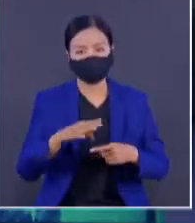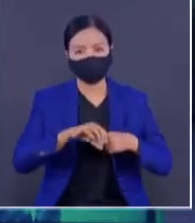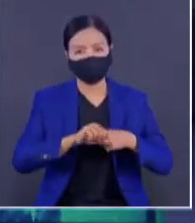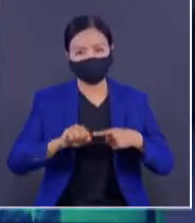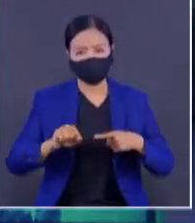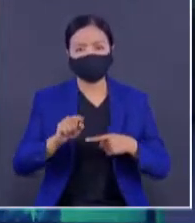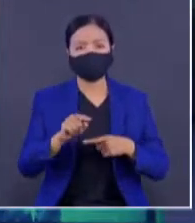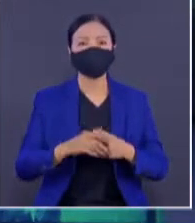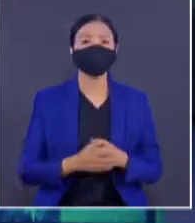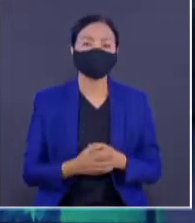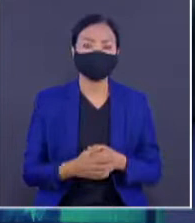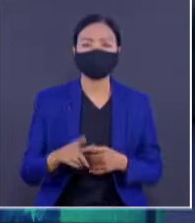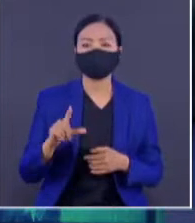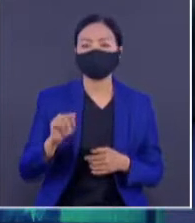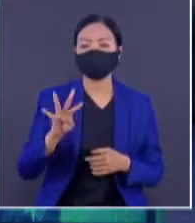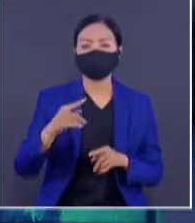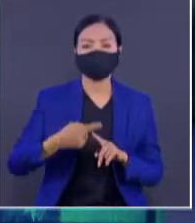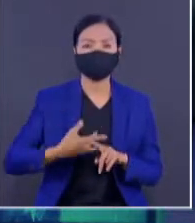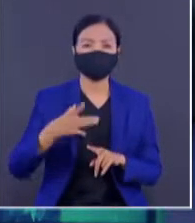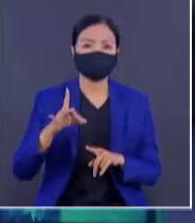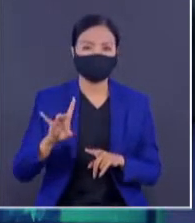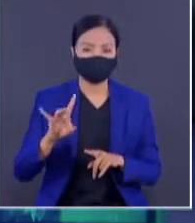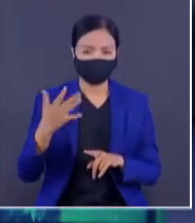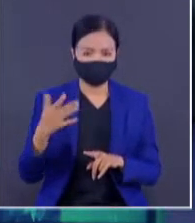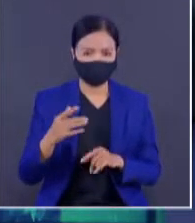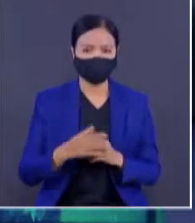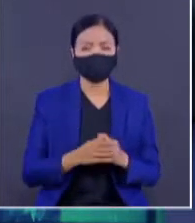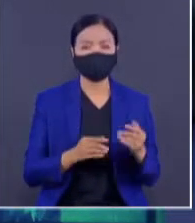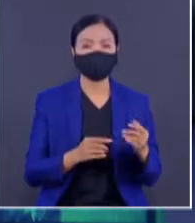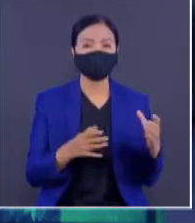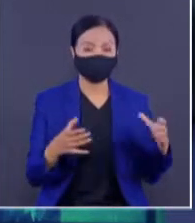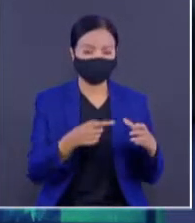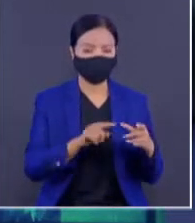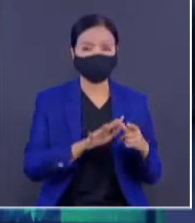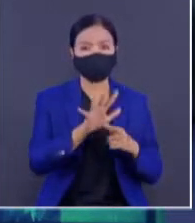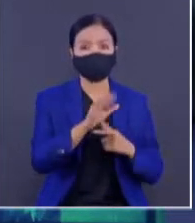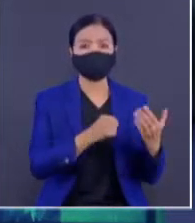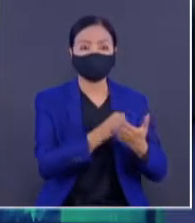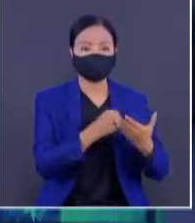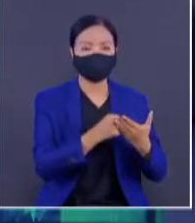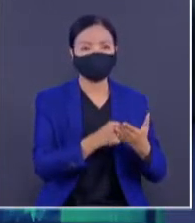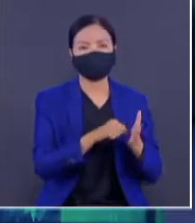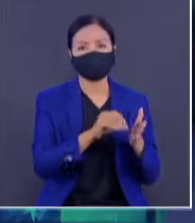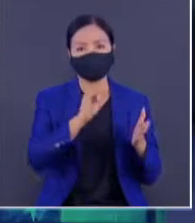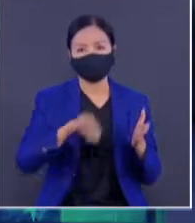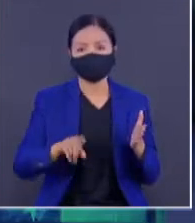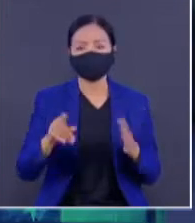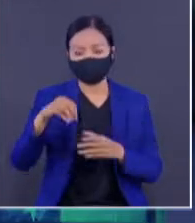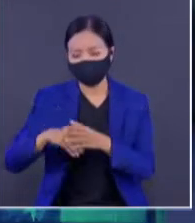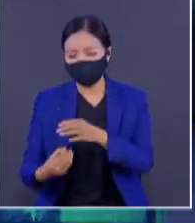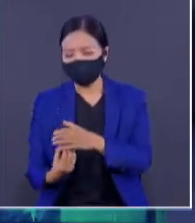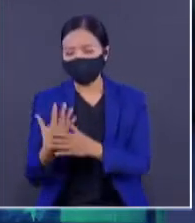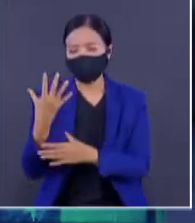วันนี้ดีเดย์แล้วนะครับ24สิงหาคมจะปลดล็อกจากบัญชียาเสพติดประเภท5ให้สามารถปลูกได้ให้สามารถใช้